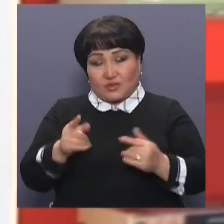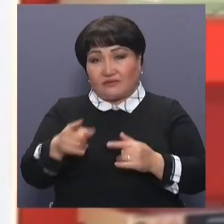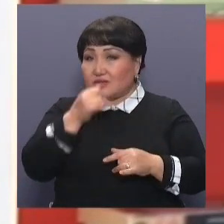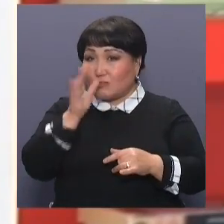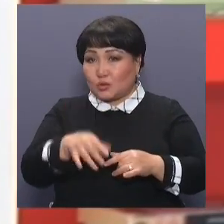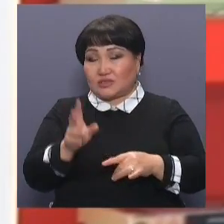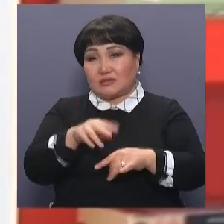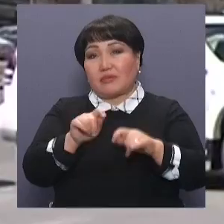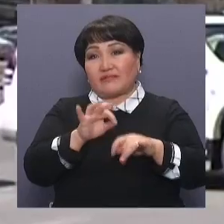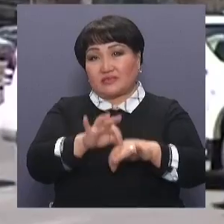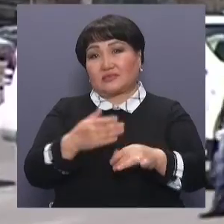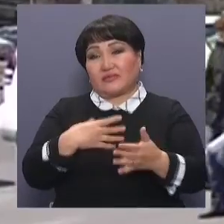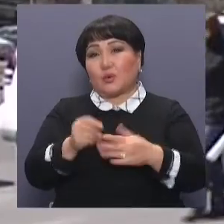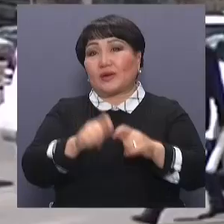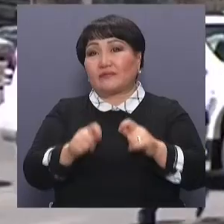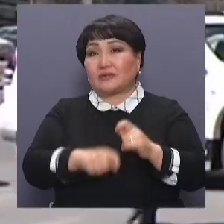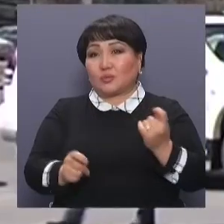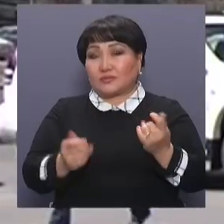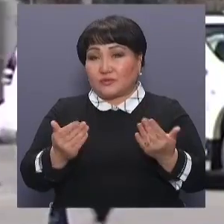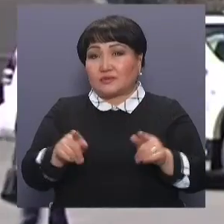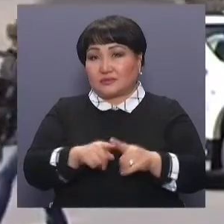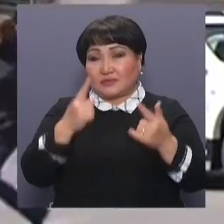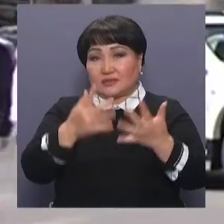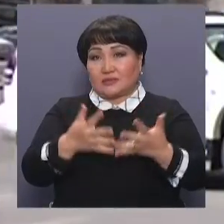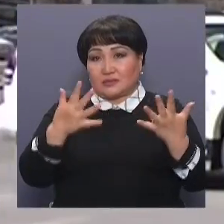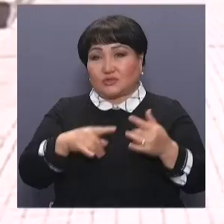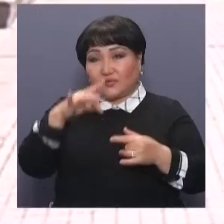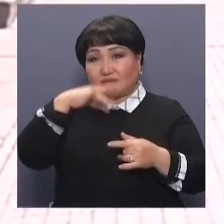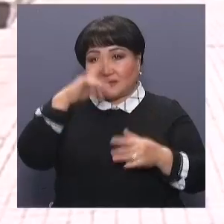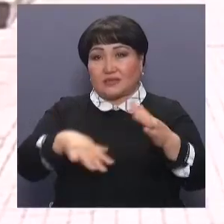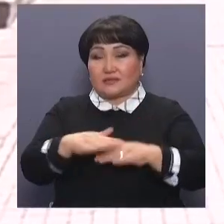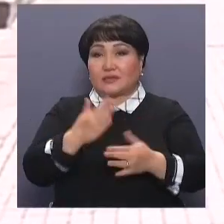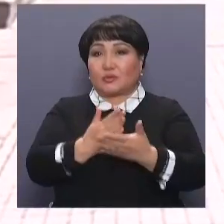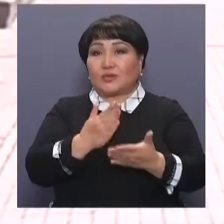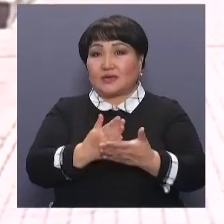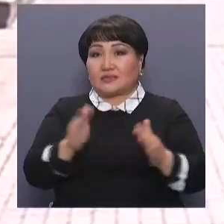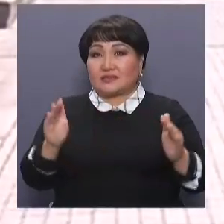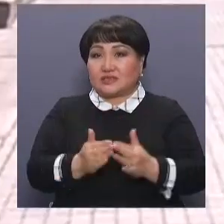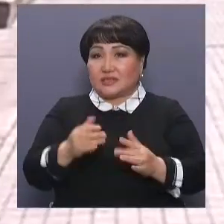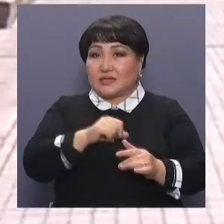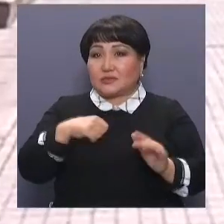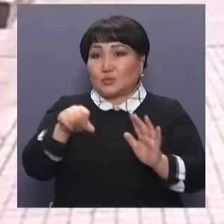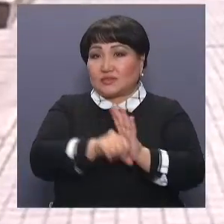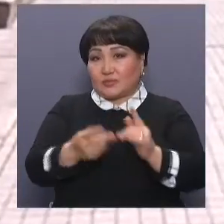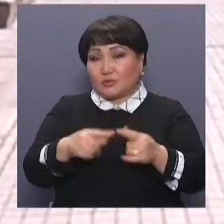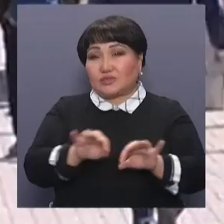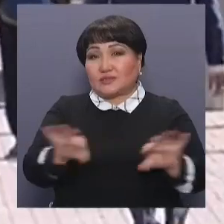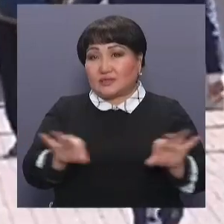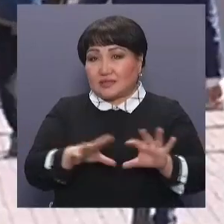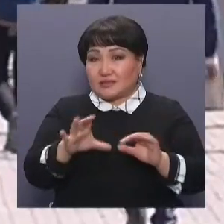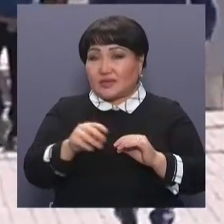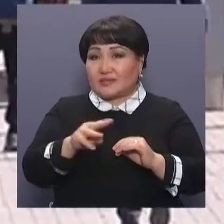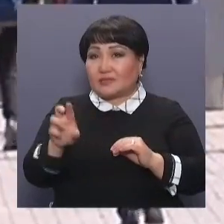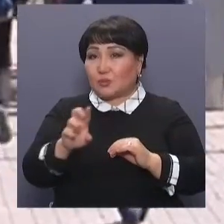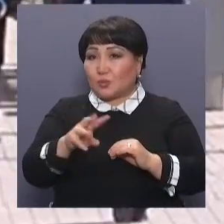можете провести свою проверку. Сегодня же стало ясно, что в Казахстане наблюдается снижение суицидов. Об этом тоже рассказал Багдат Мусин через страницу в социальной